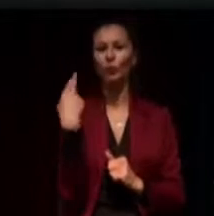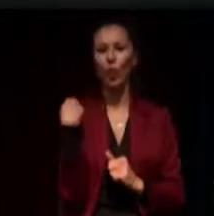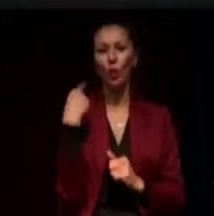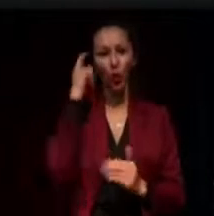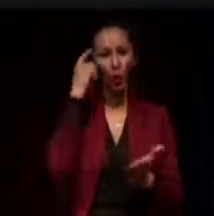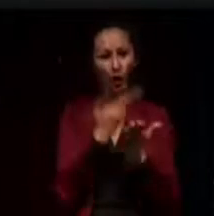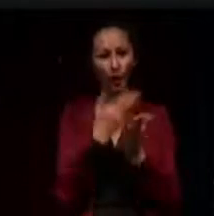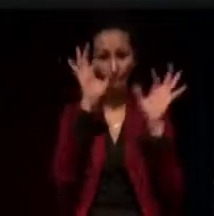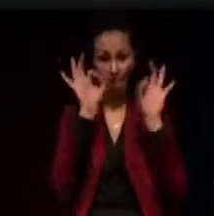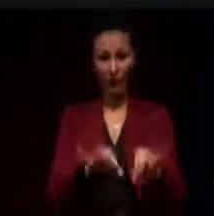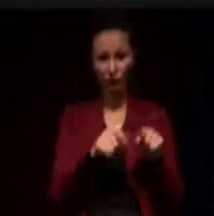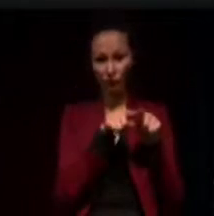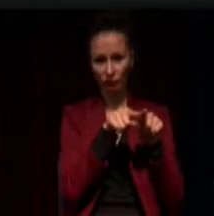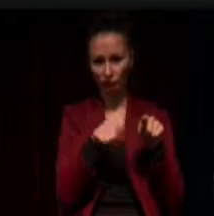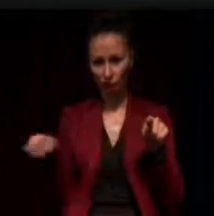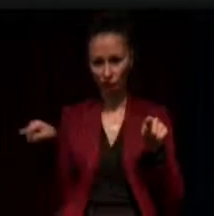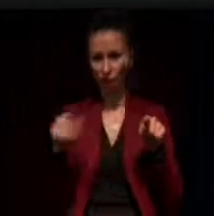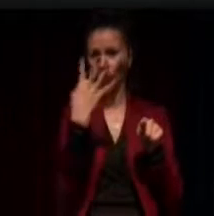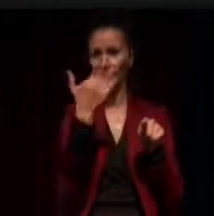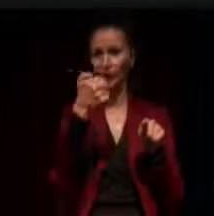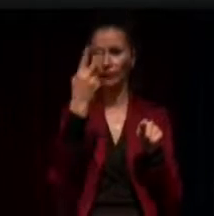Üç nolu önergeden başlayarak